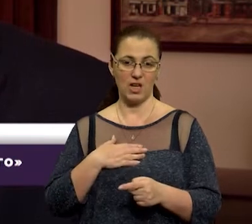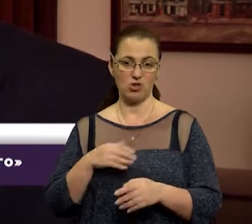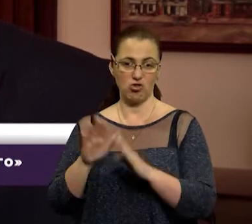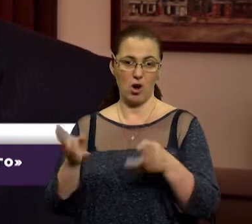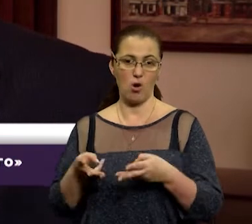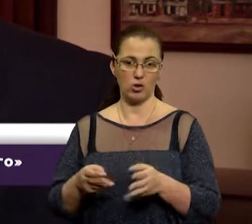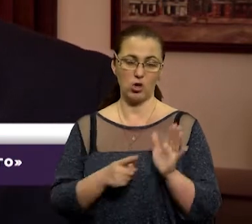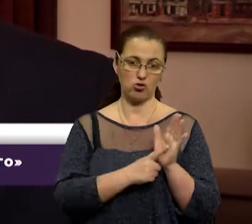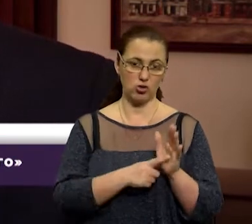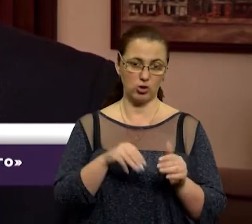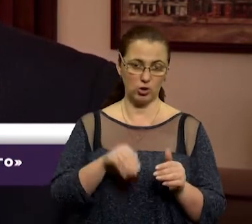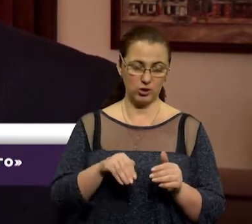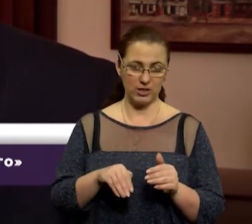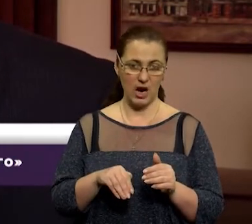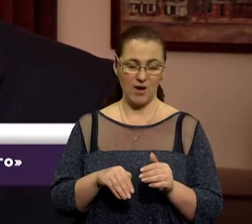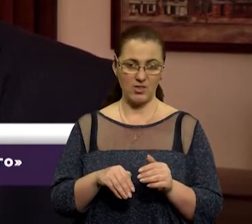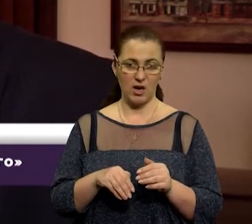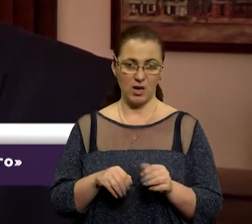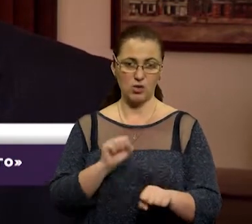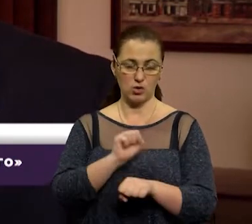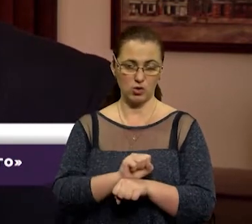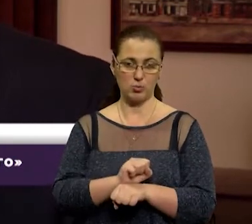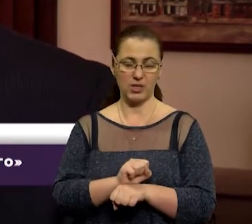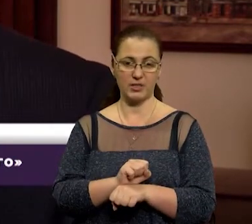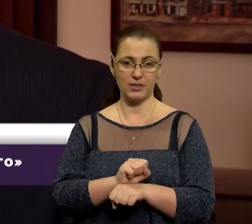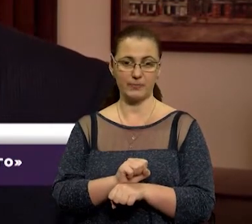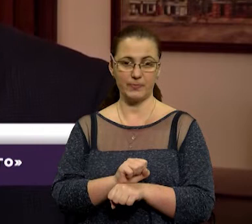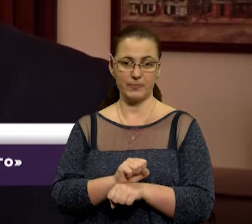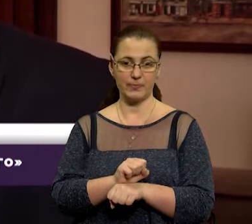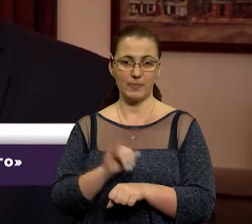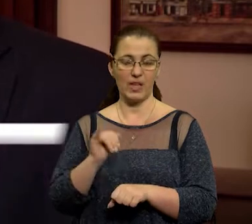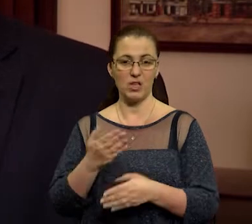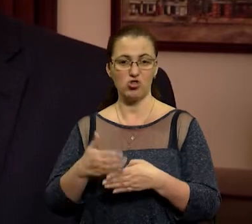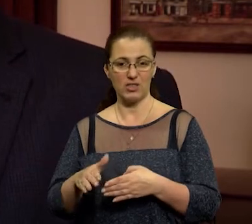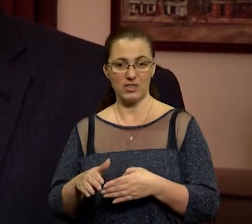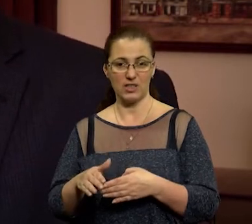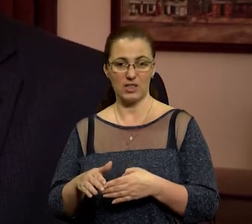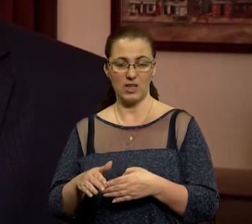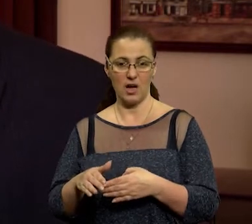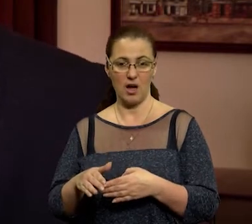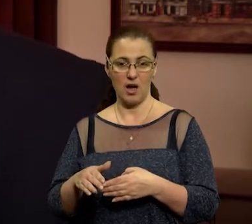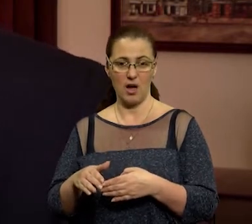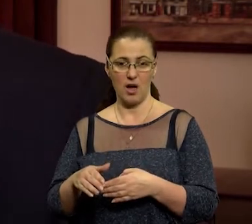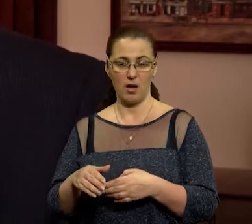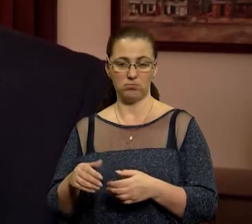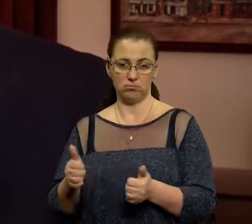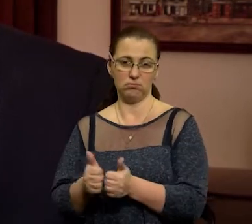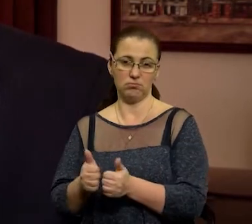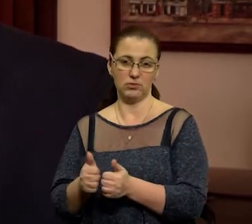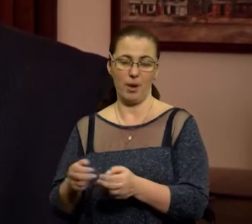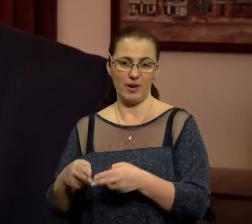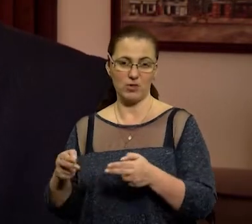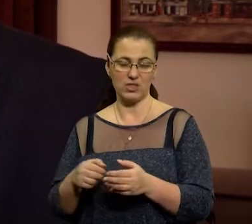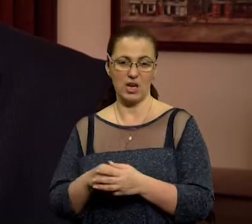– це котельні Петлюри, Кульпарківська, Патона і Караджича. І частина, та, що не подає гарячу воду, це провокзальна.